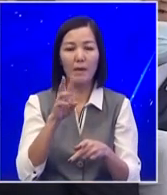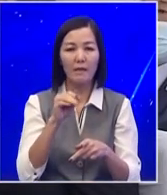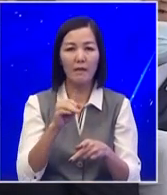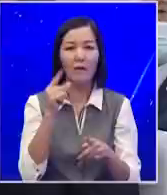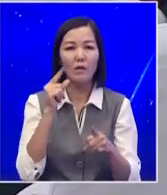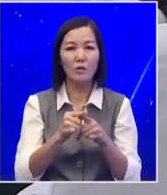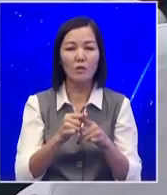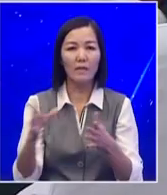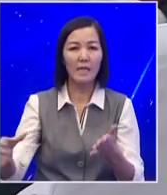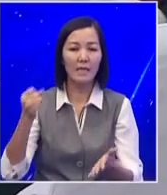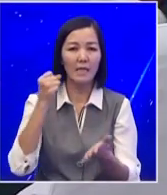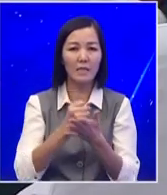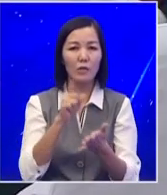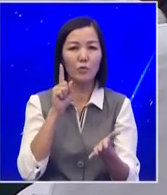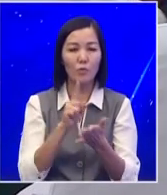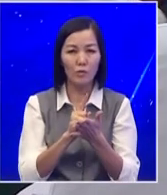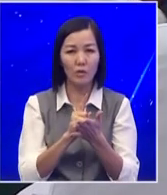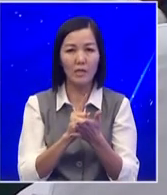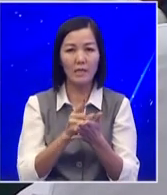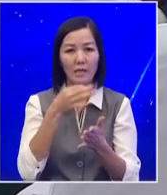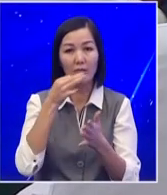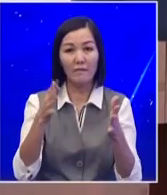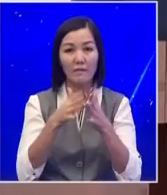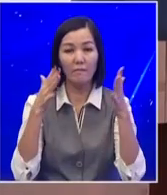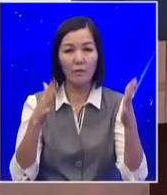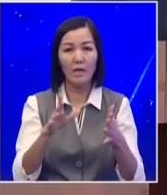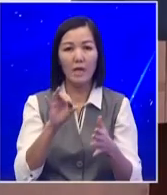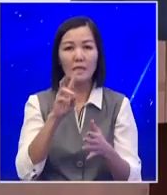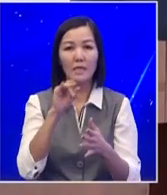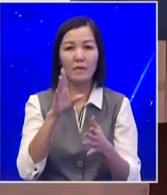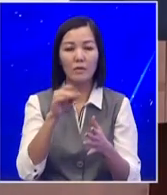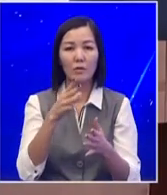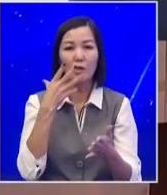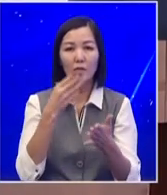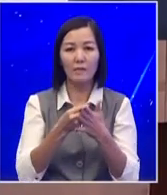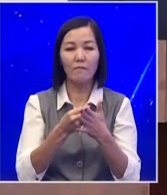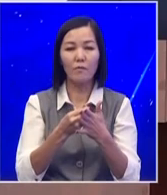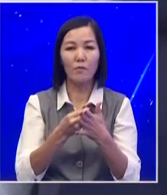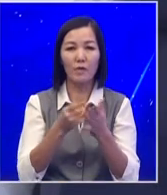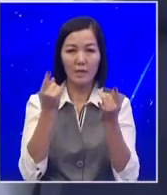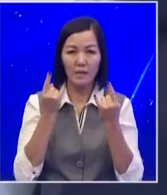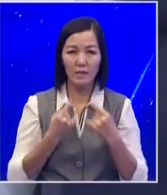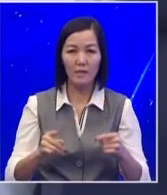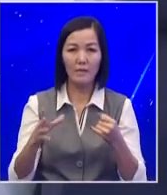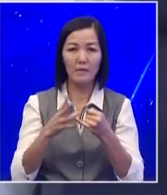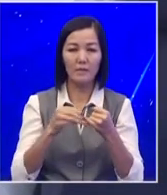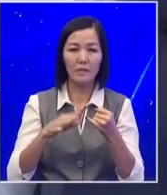К слову, для назначенного должность ответственна вдвойне. Галиас Карсарбаев – уроженец этой благодатной